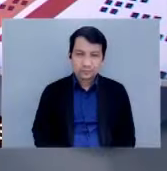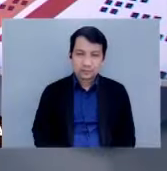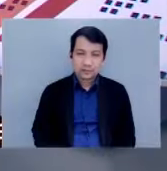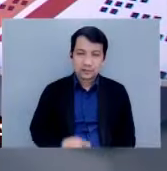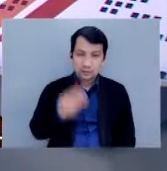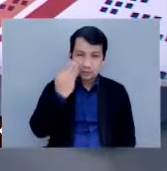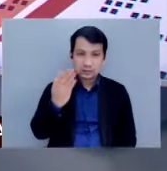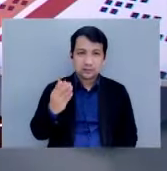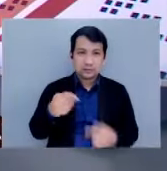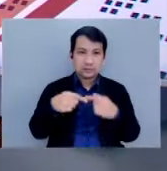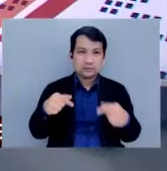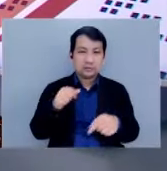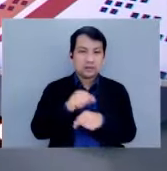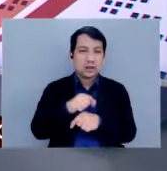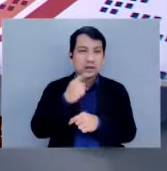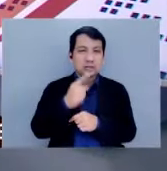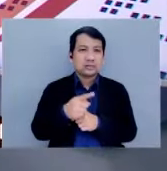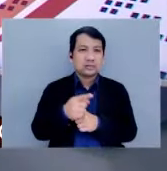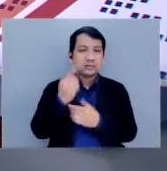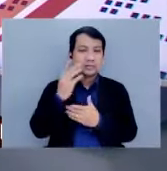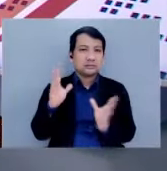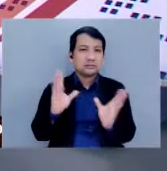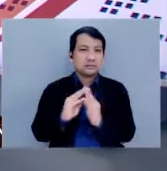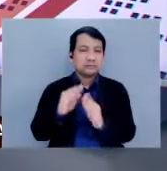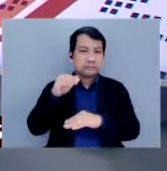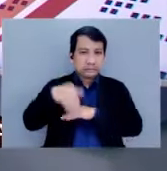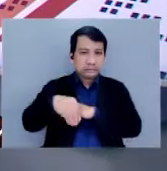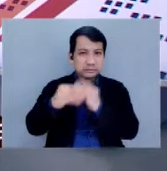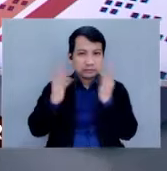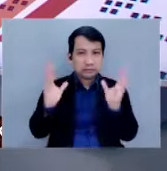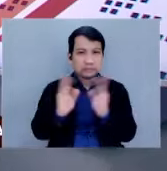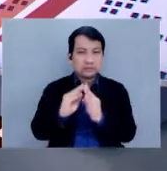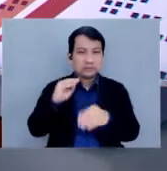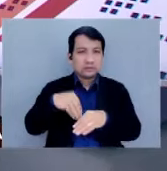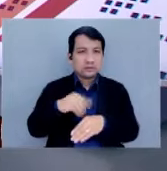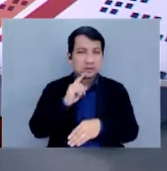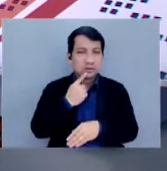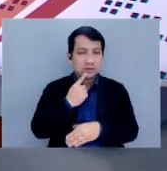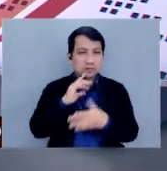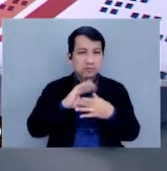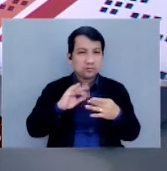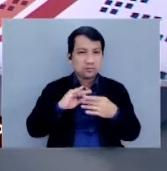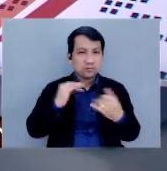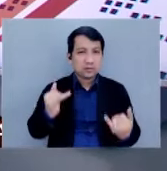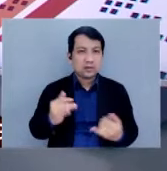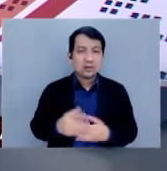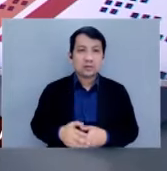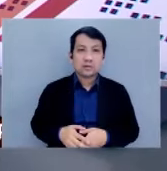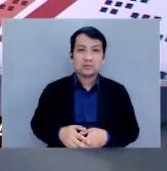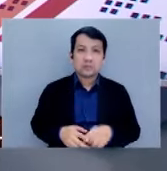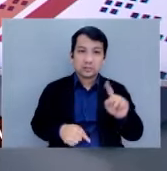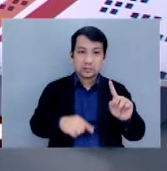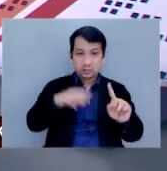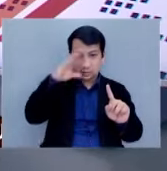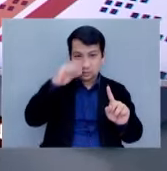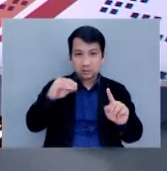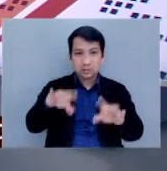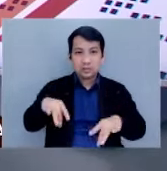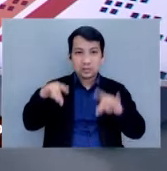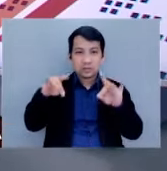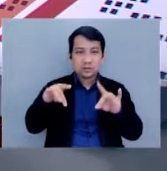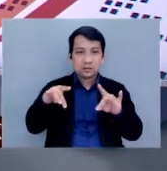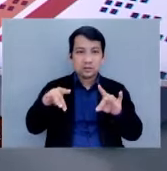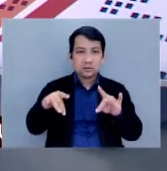At para naman sa ating pabaong pampagood night, mukhang maraming maiinggit sa kwento natin ngayong gabi. Isang lalaki kasi sa Australia ang record